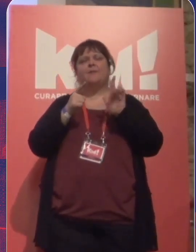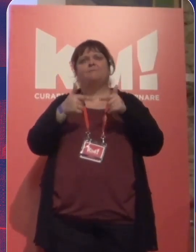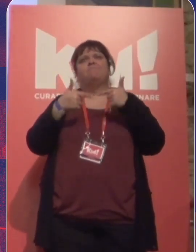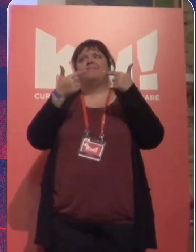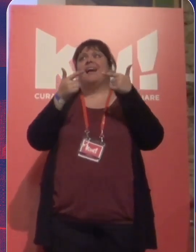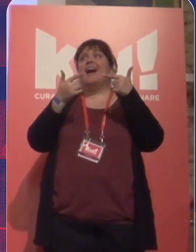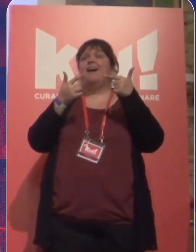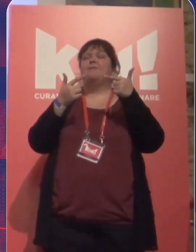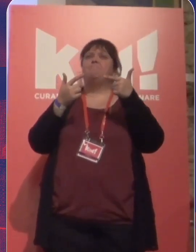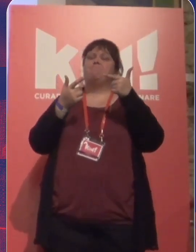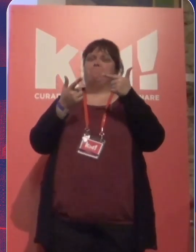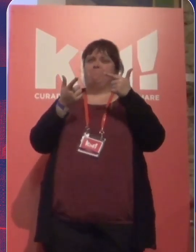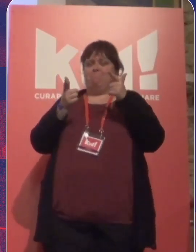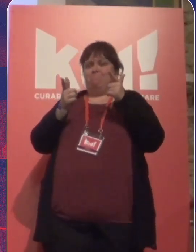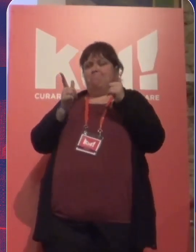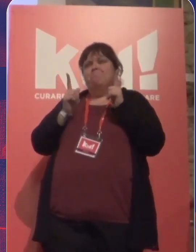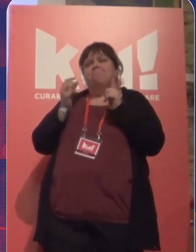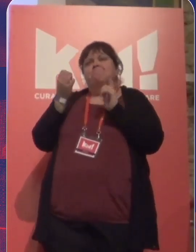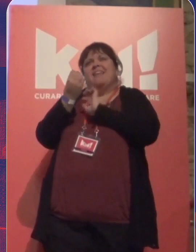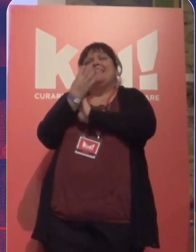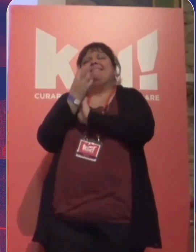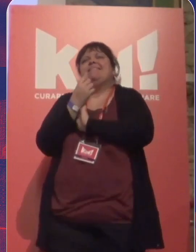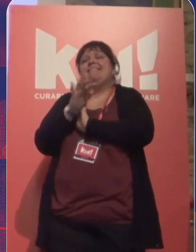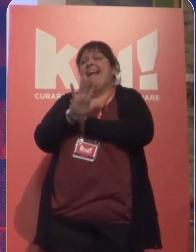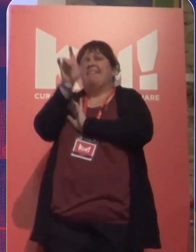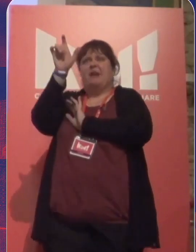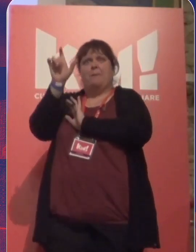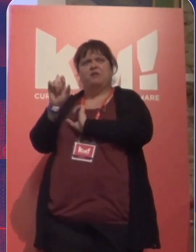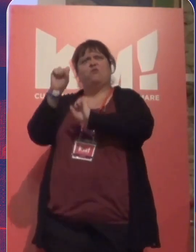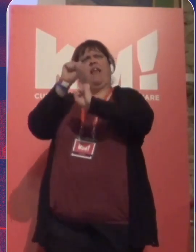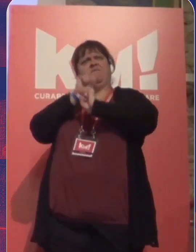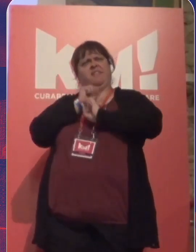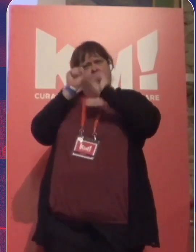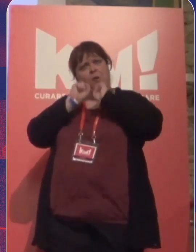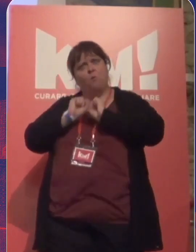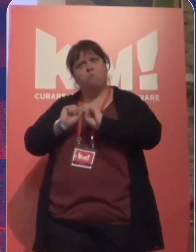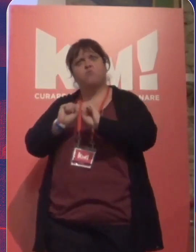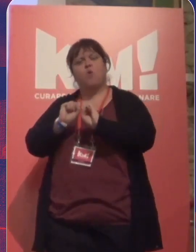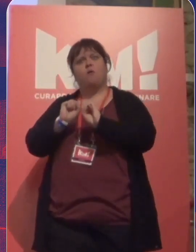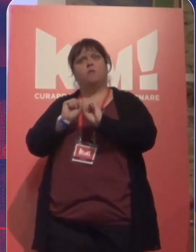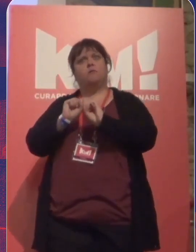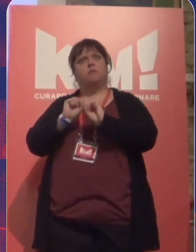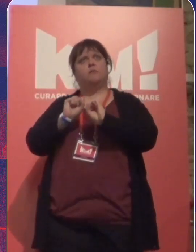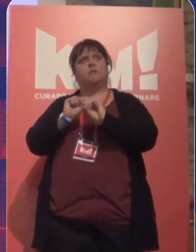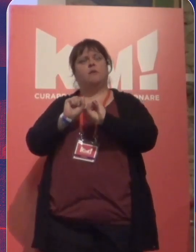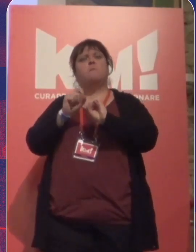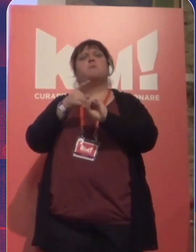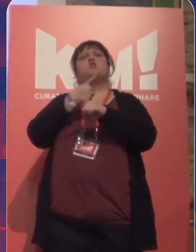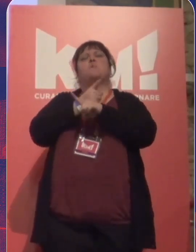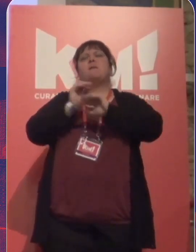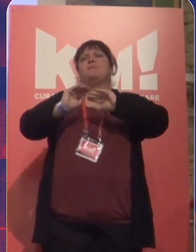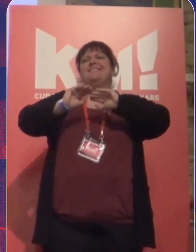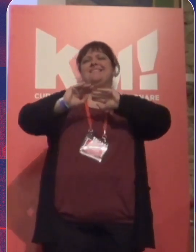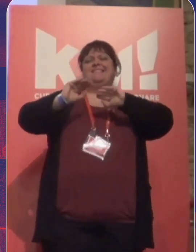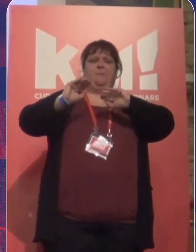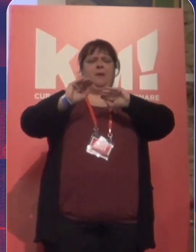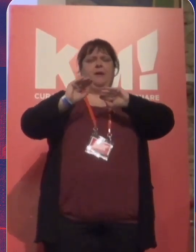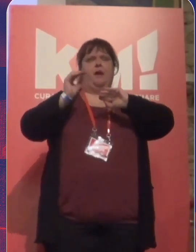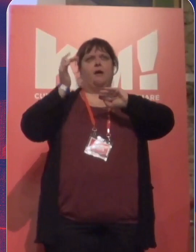da questa da questo elemento appunto che lo rende inaffidabile pericoloso